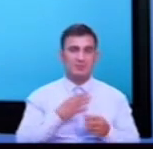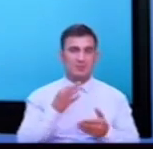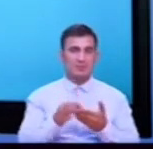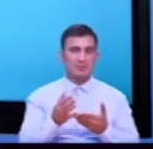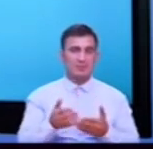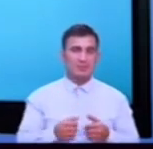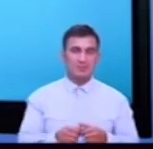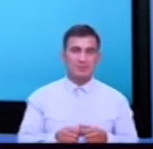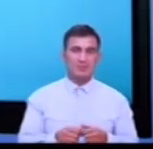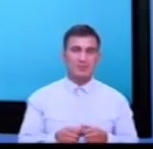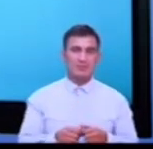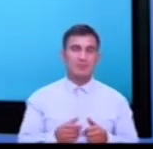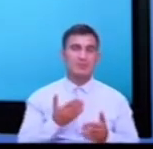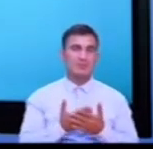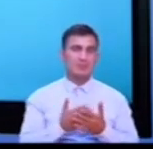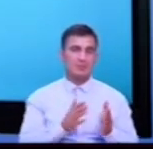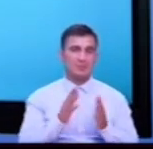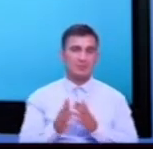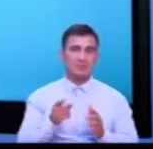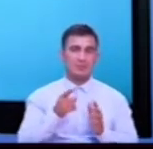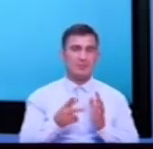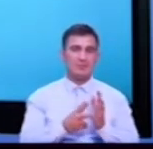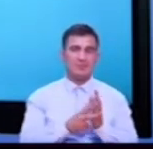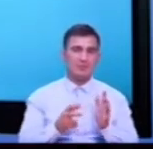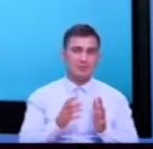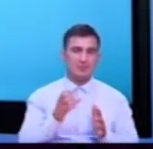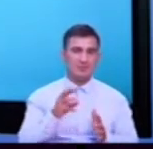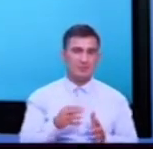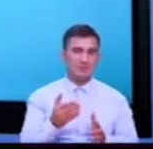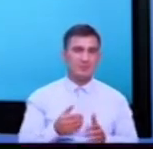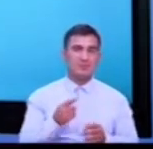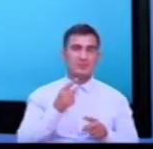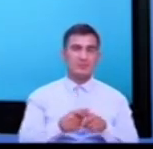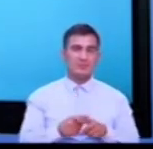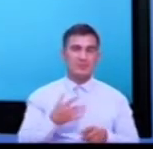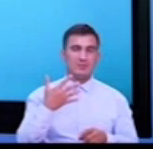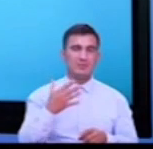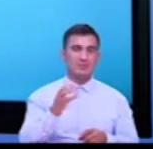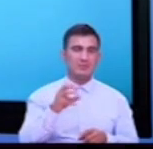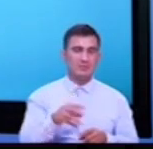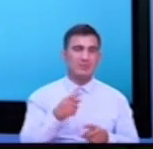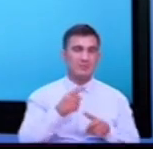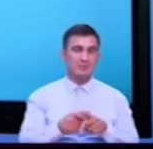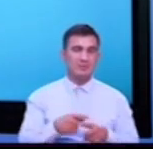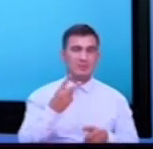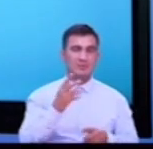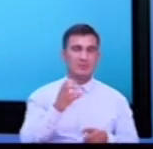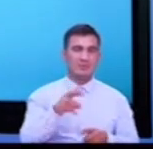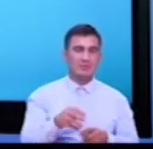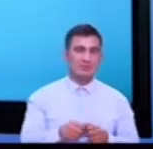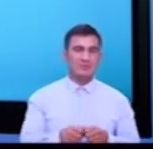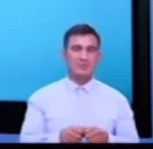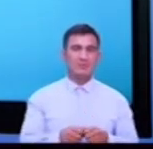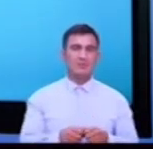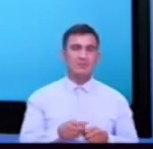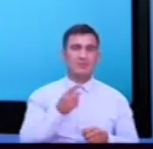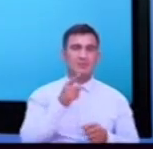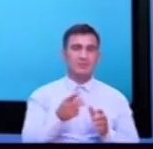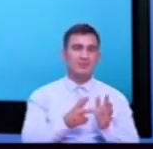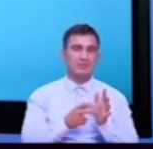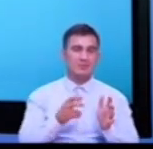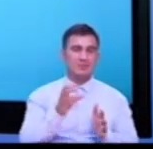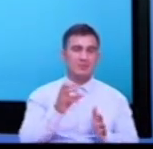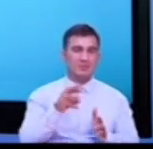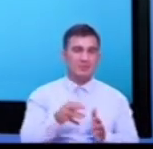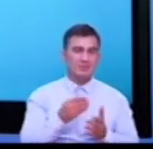olamiz. Ya'ni 1800 santimetr qo'shib 50 santimetr qo'shib 2 santimetr.